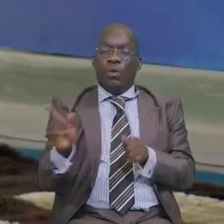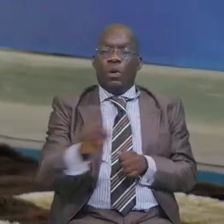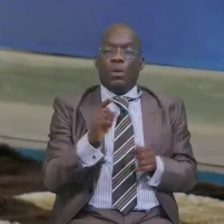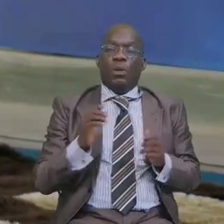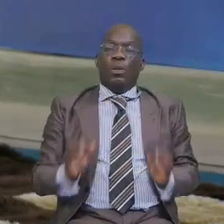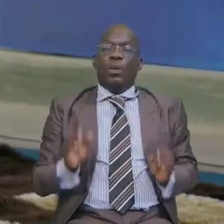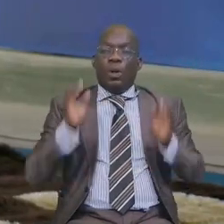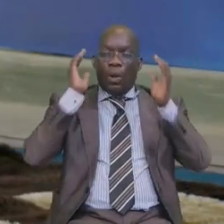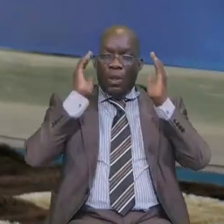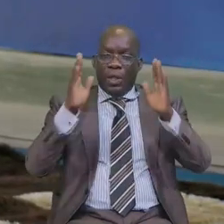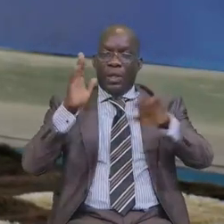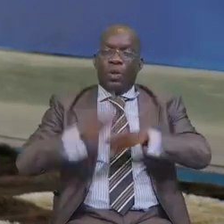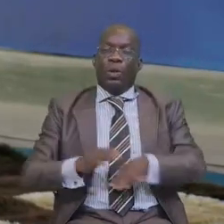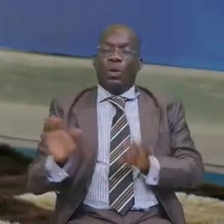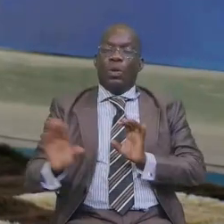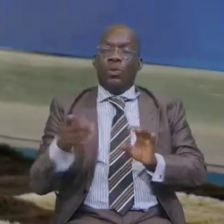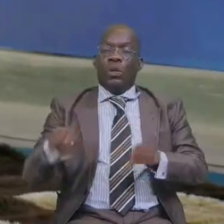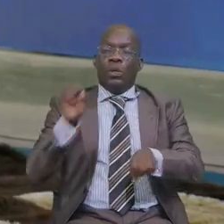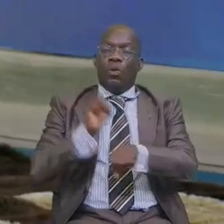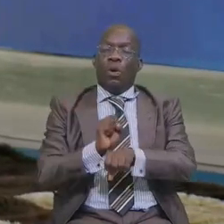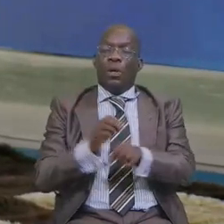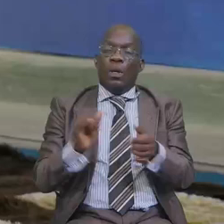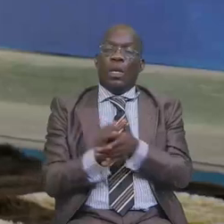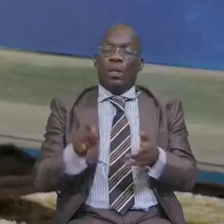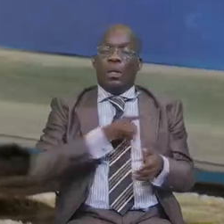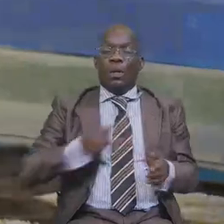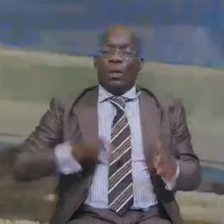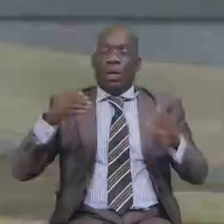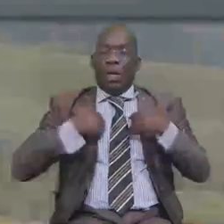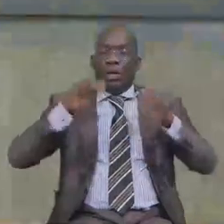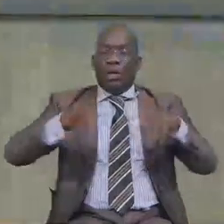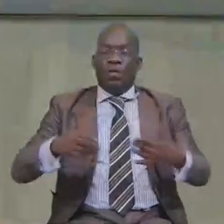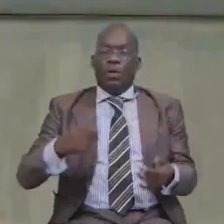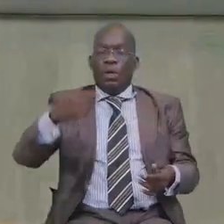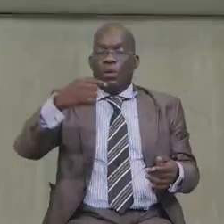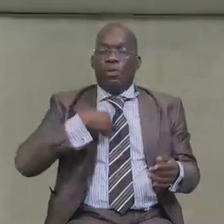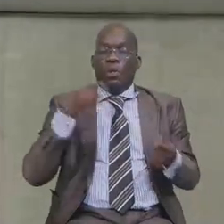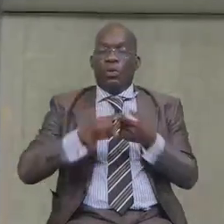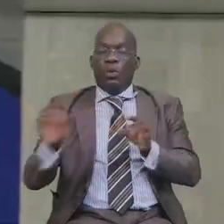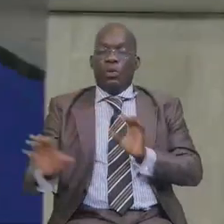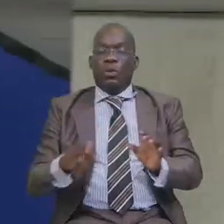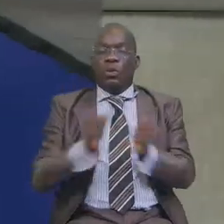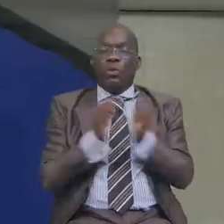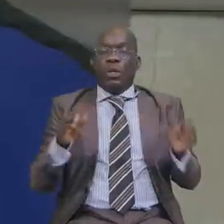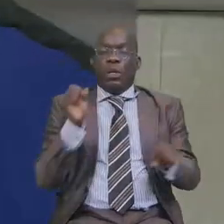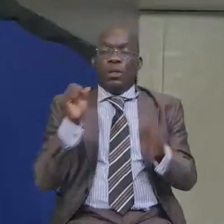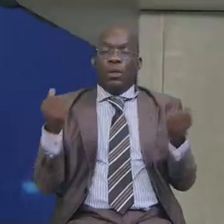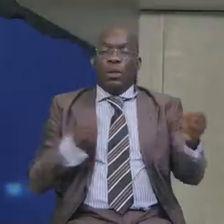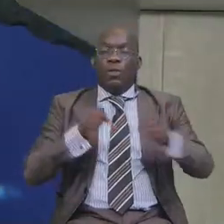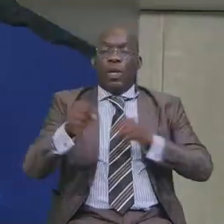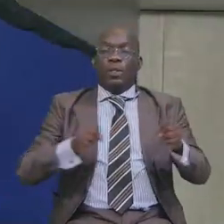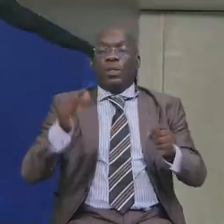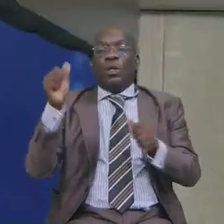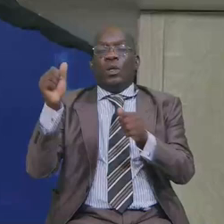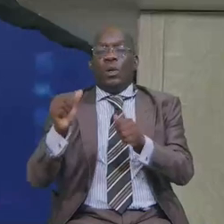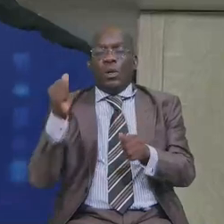que Dieu nous a confié sans se battre entre nous. Satan combat